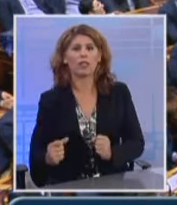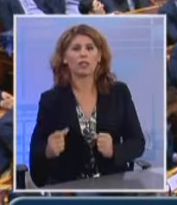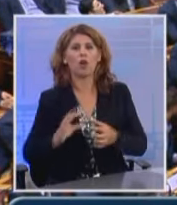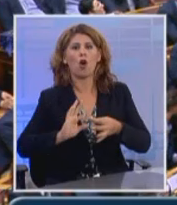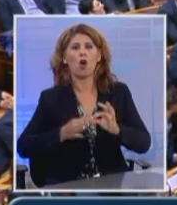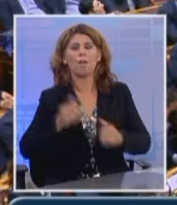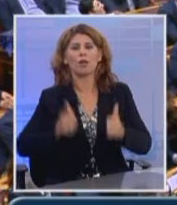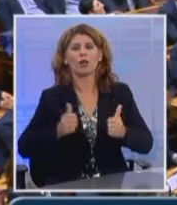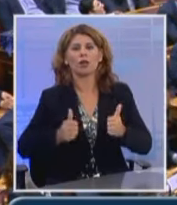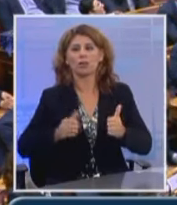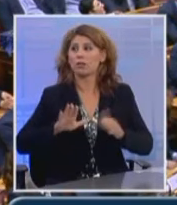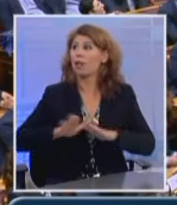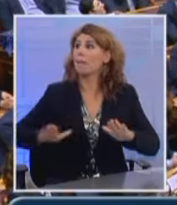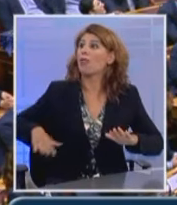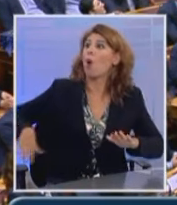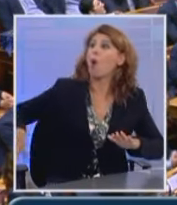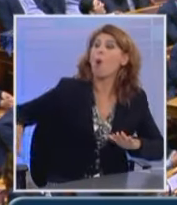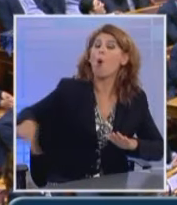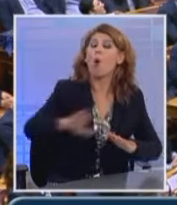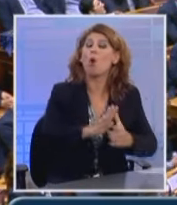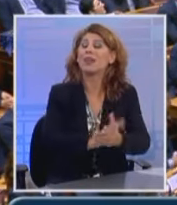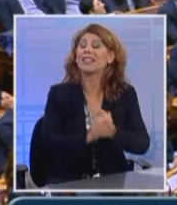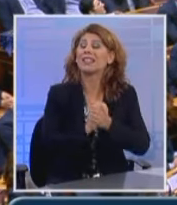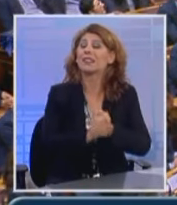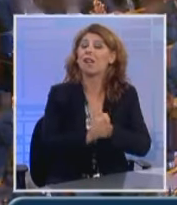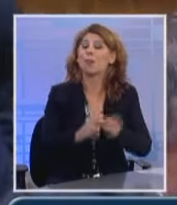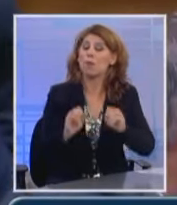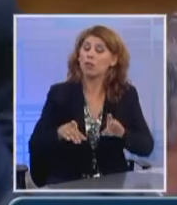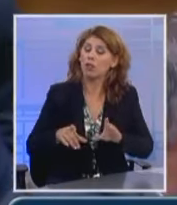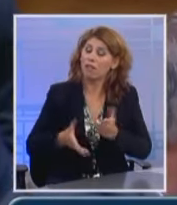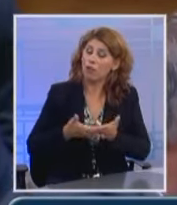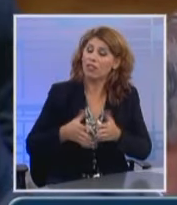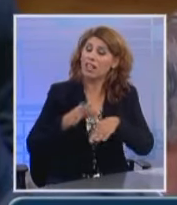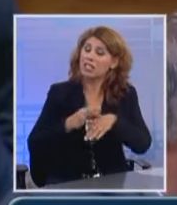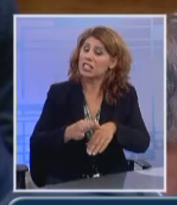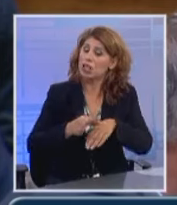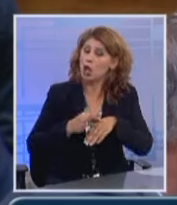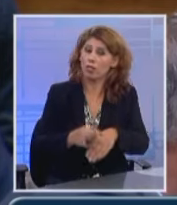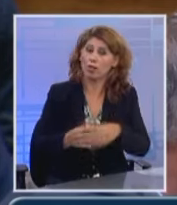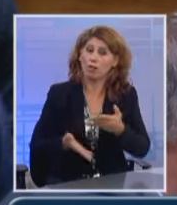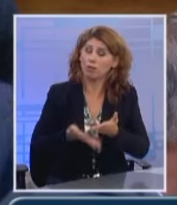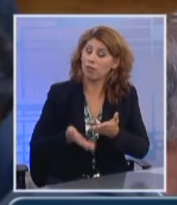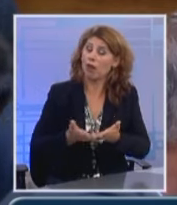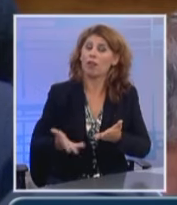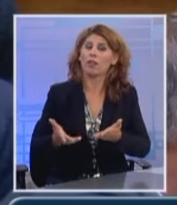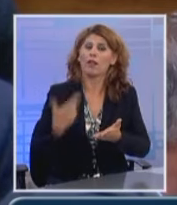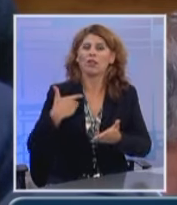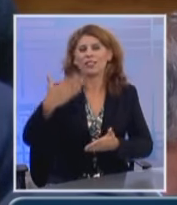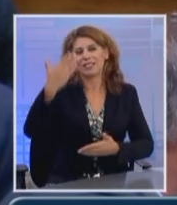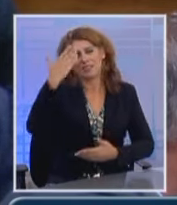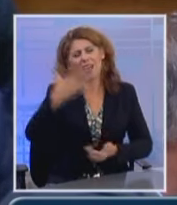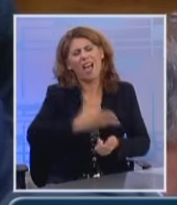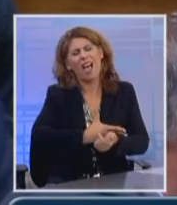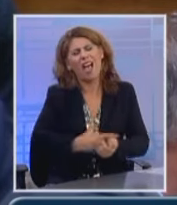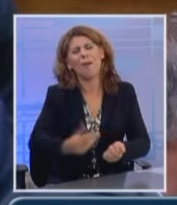παιδιά τα συγχαίρω μέσα από την καρδιά μου με τη βοήθεια των προπονητών τους, των συνοδούς τους και είναι μεγάλη τιμή που δώσανε αυτό που λέγεται αίμα